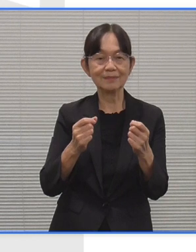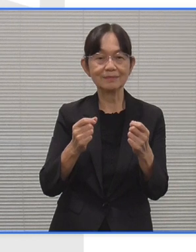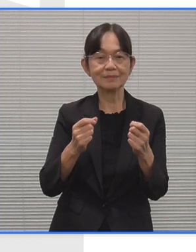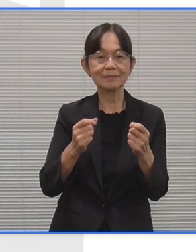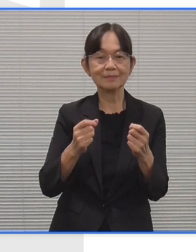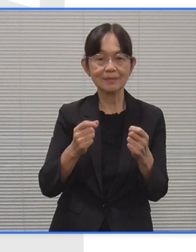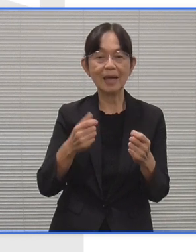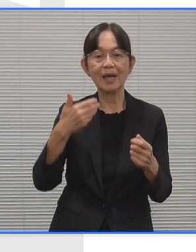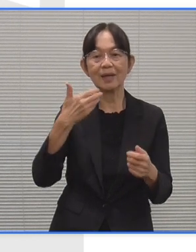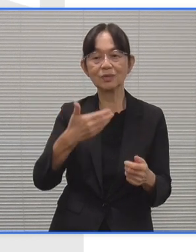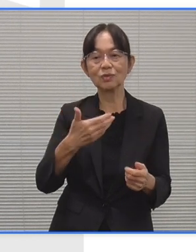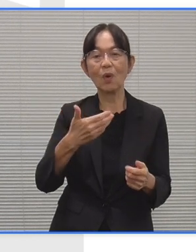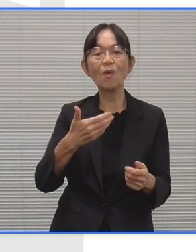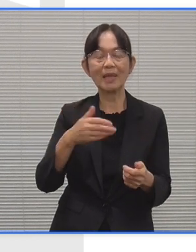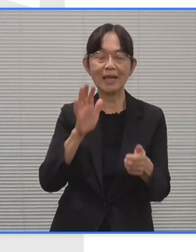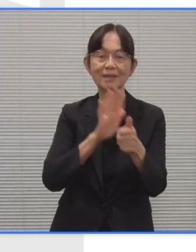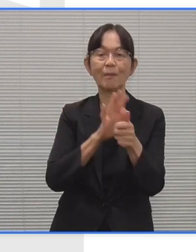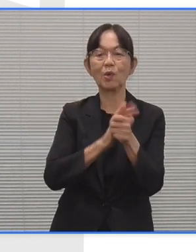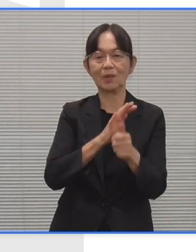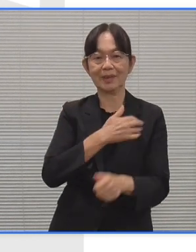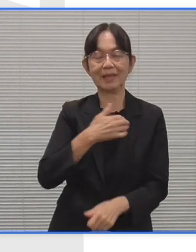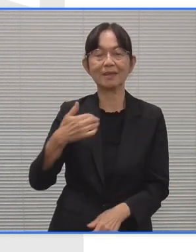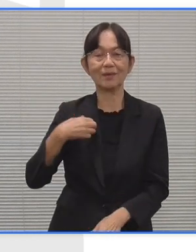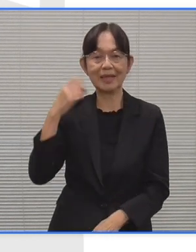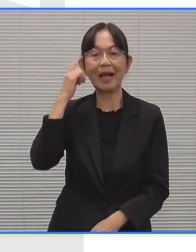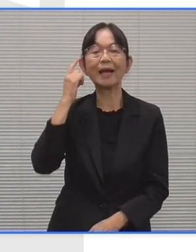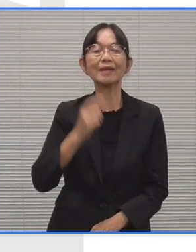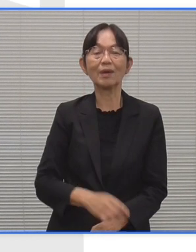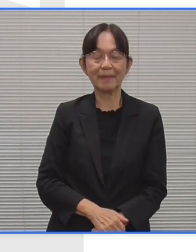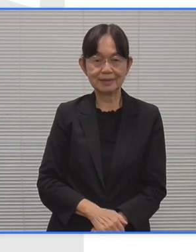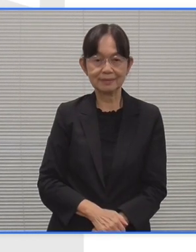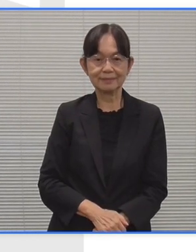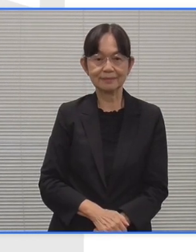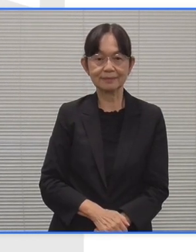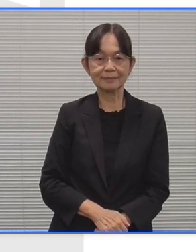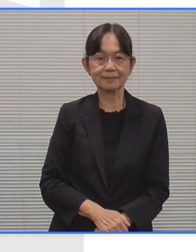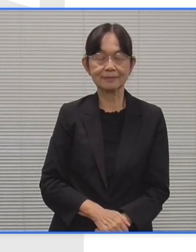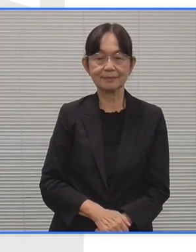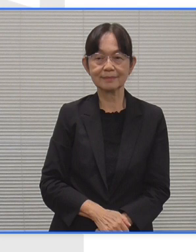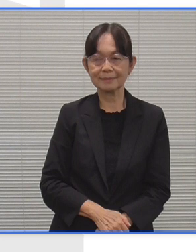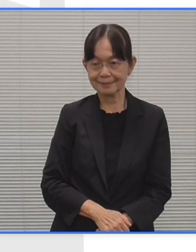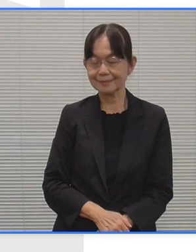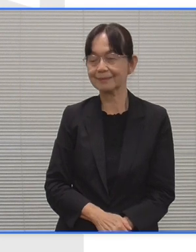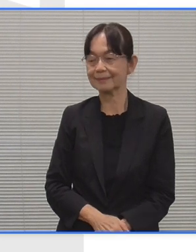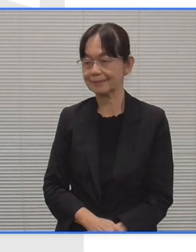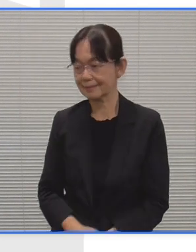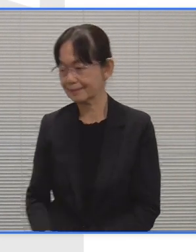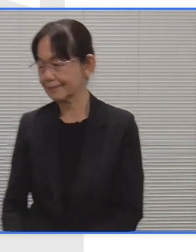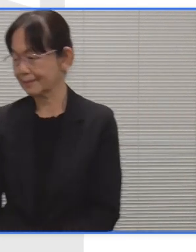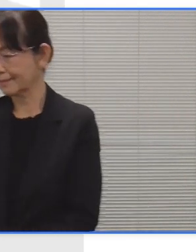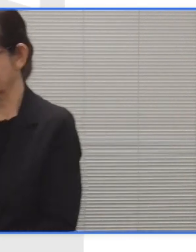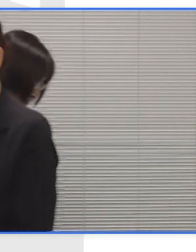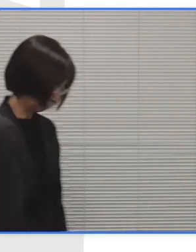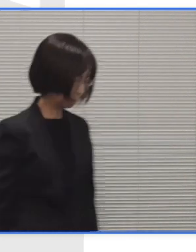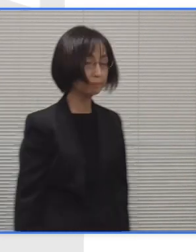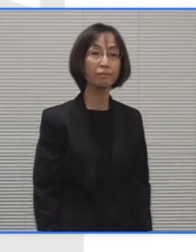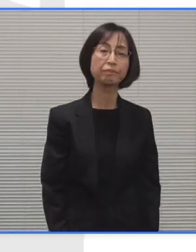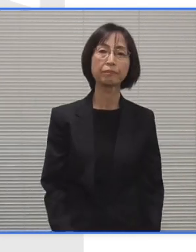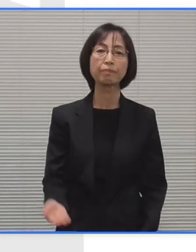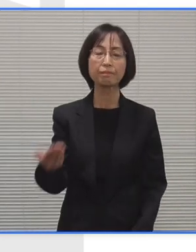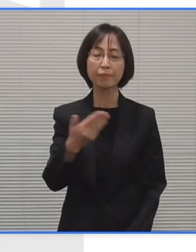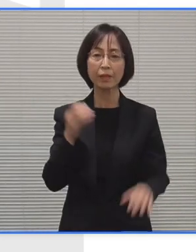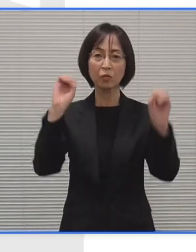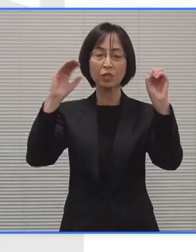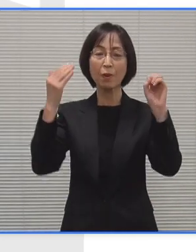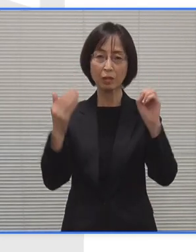でサポートできるように頑張っていきたいと思っております。次は豊島区と秩父市の芝居都